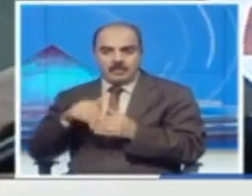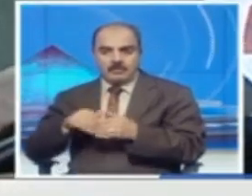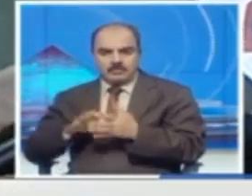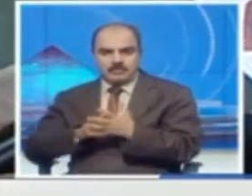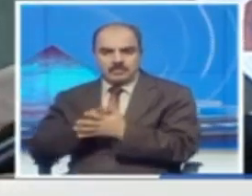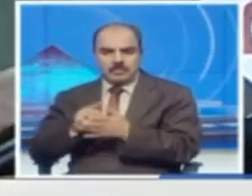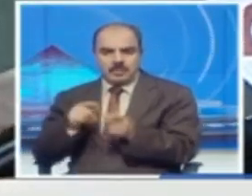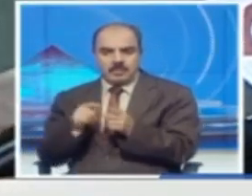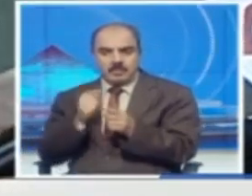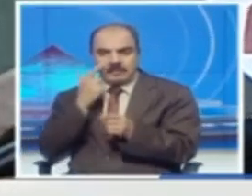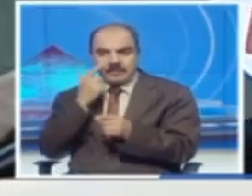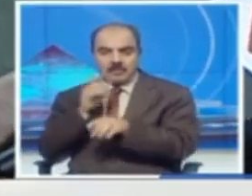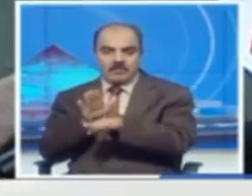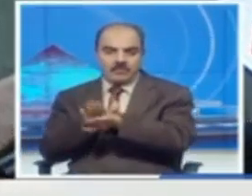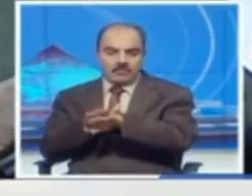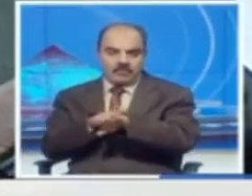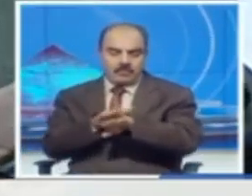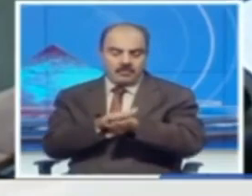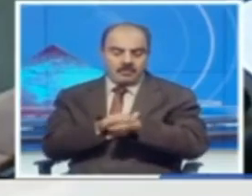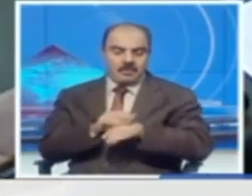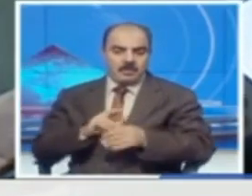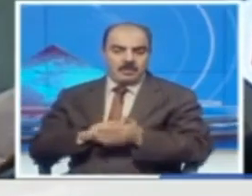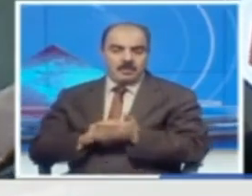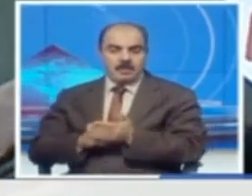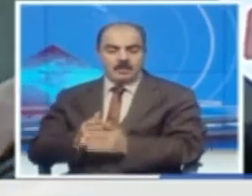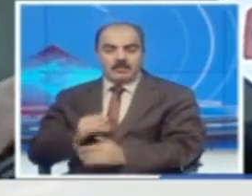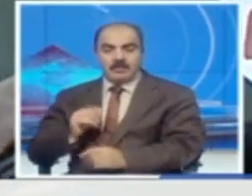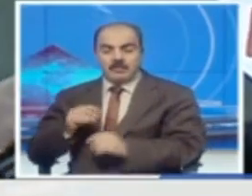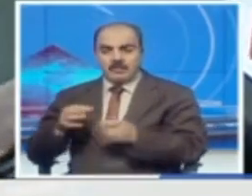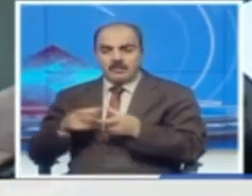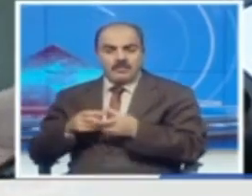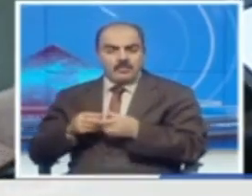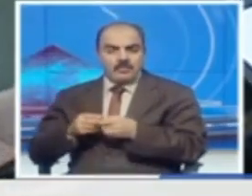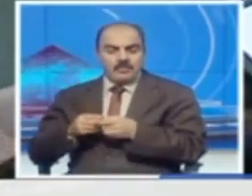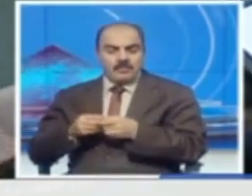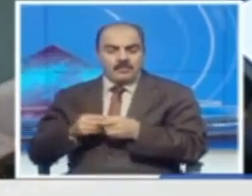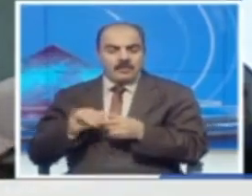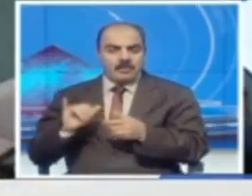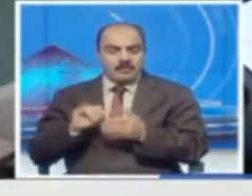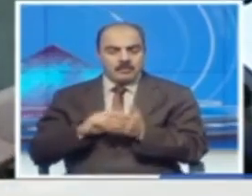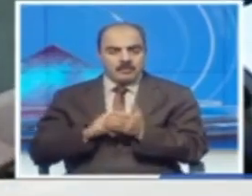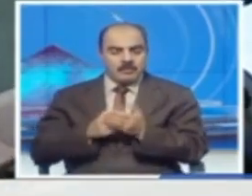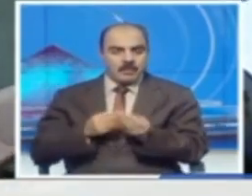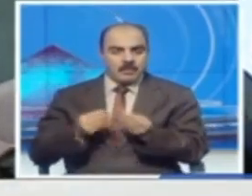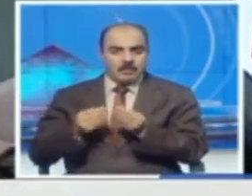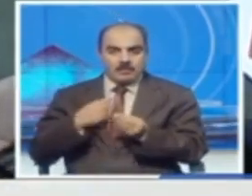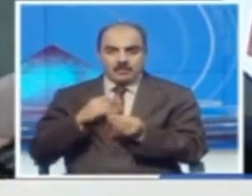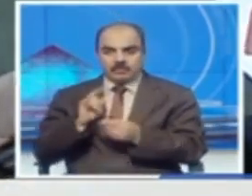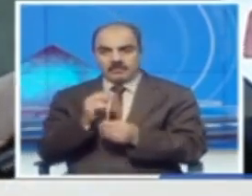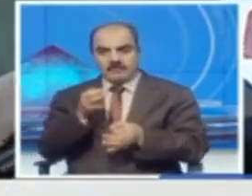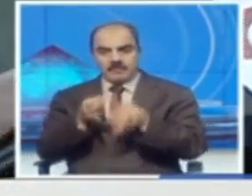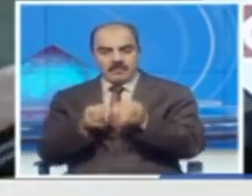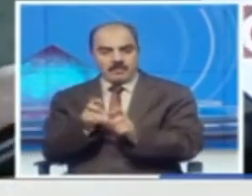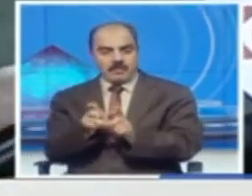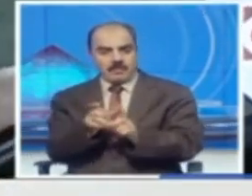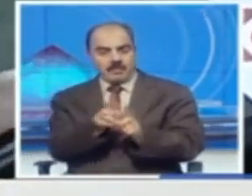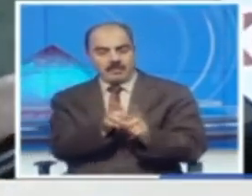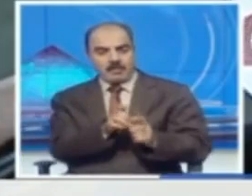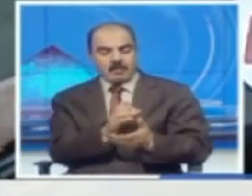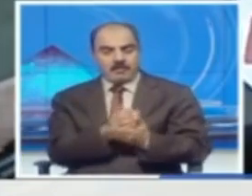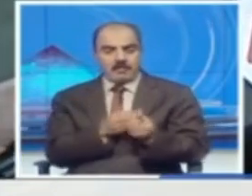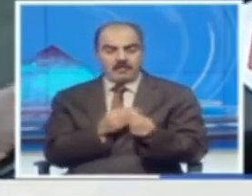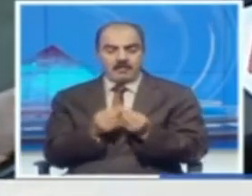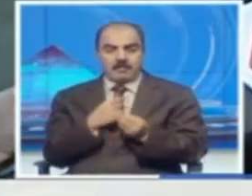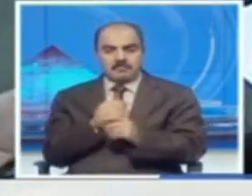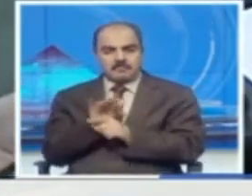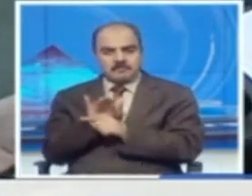علشان التنويه والترويج لهذا المنطقه. اكيد احنا مع هيئه الرقابه الماليه